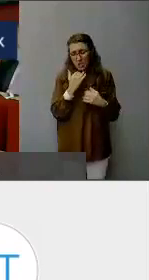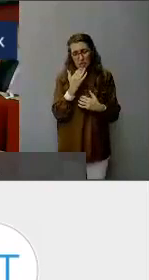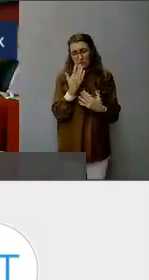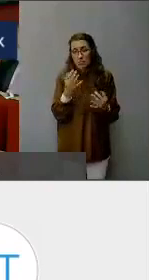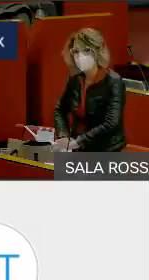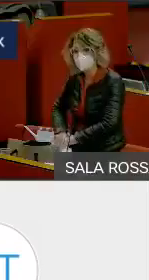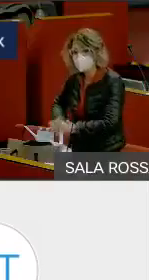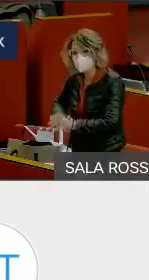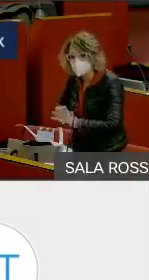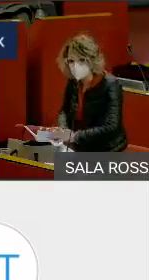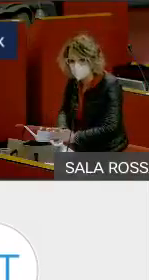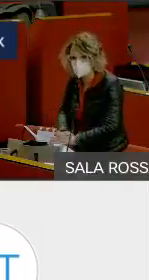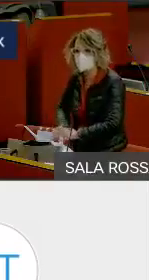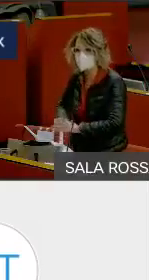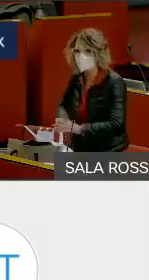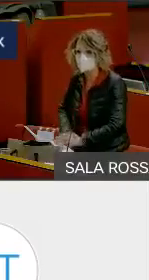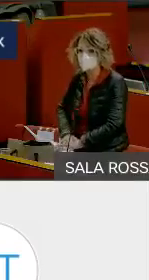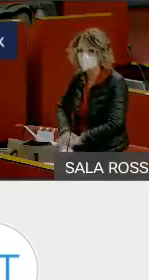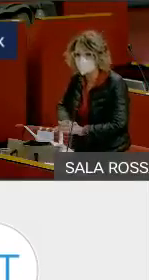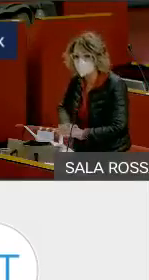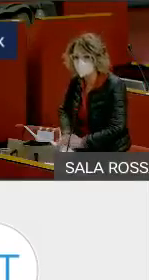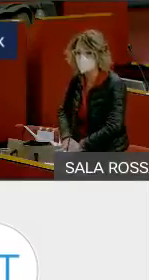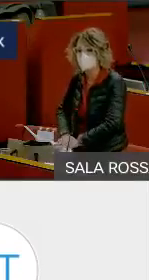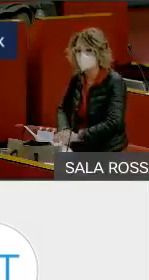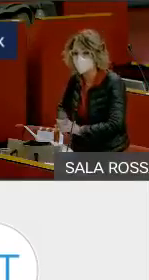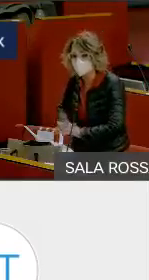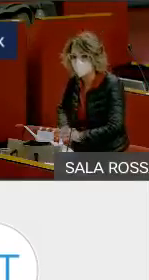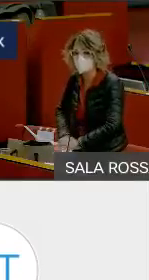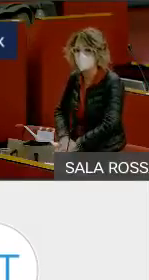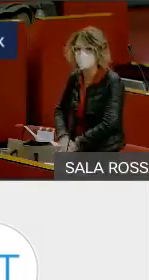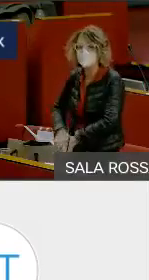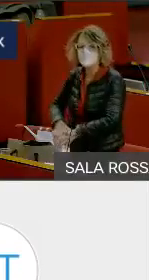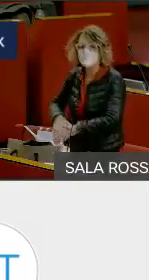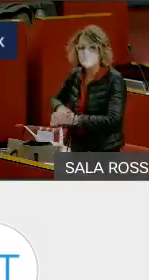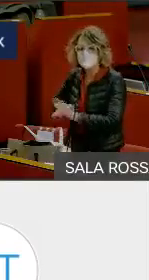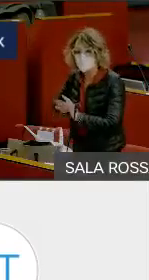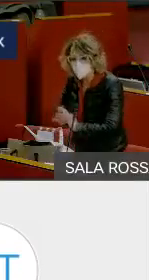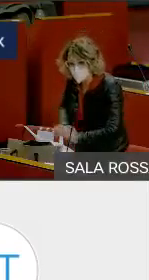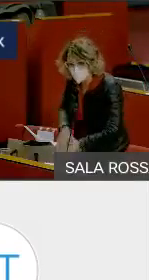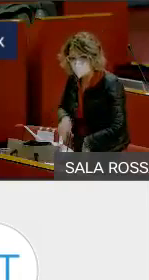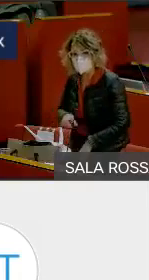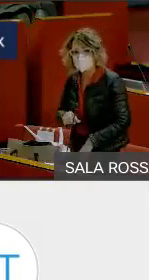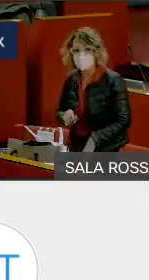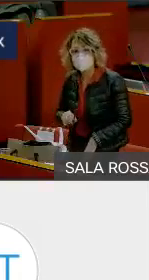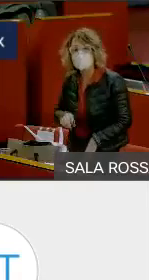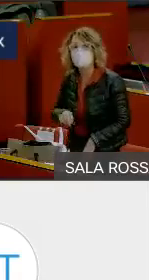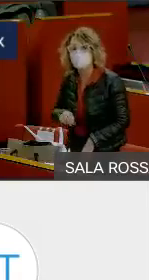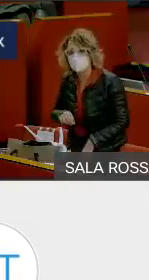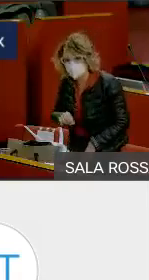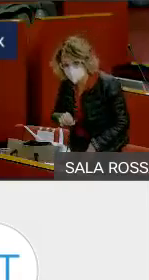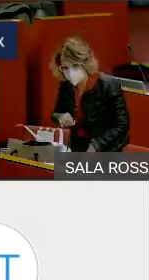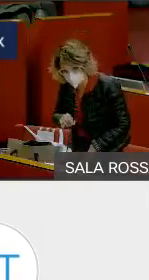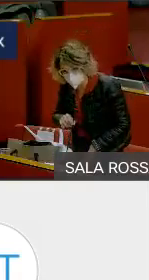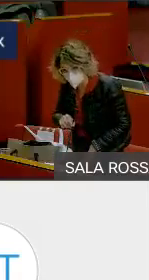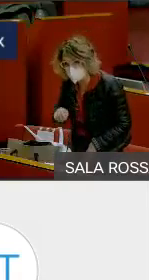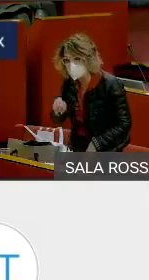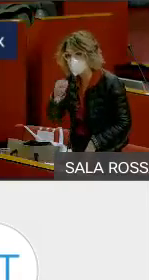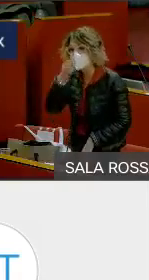di agire in maniera definitiva determinante profonda e irreversibile